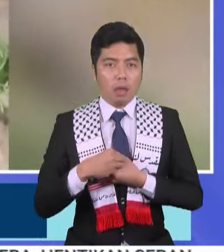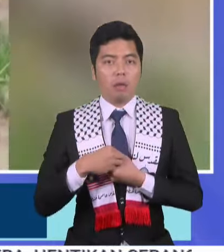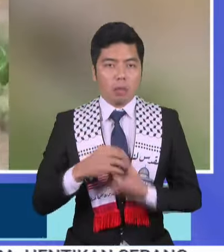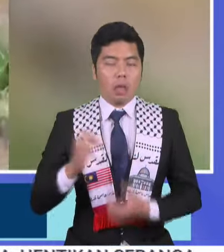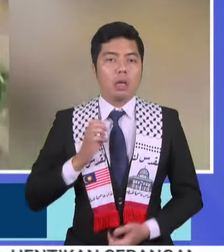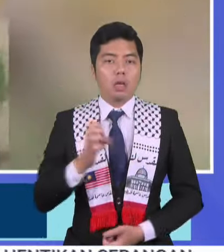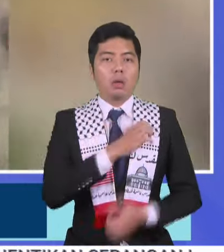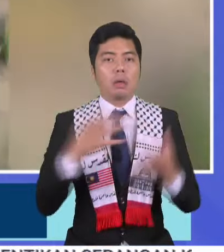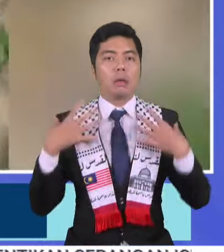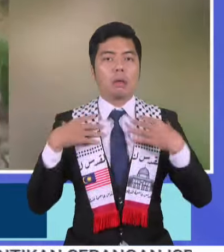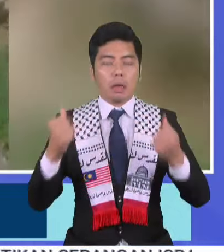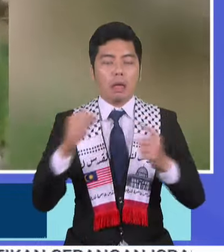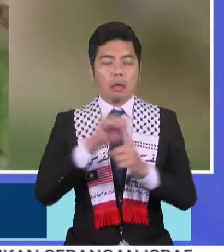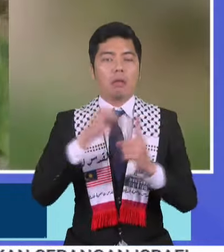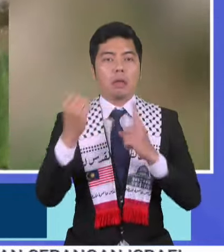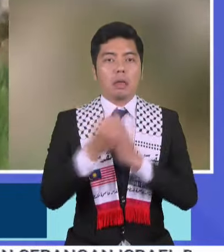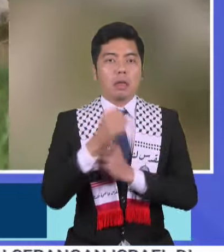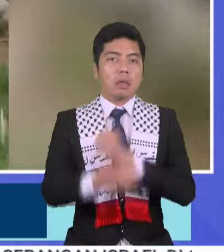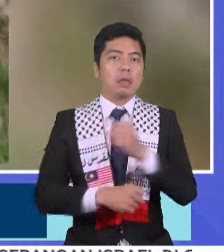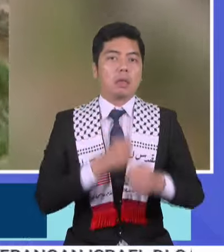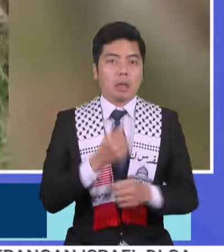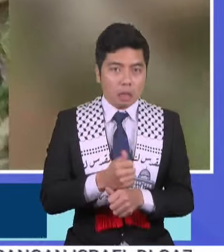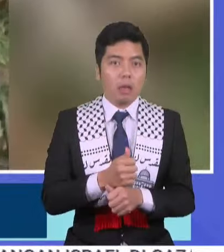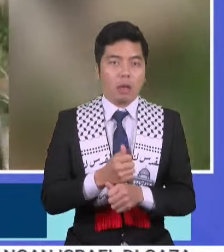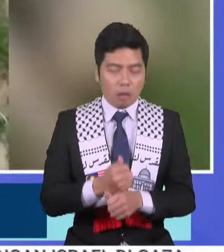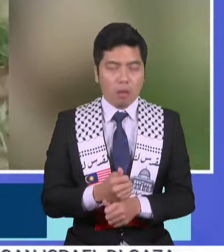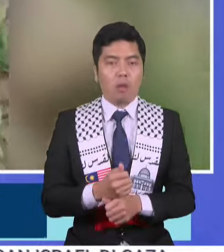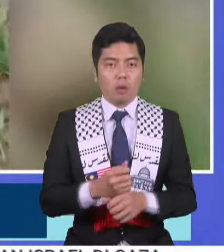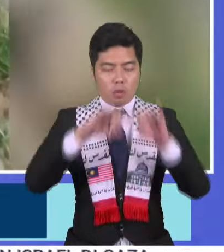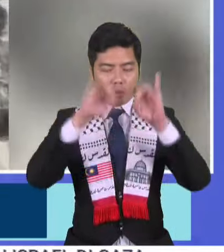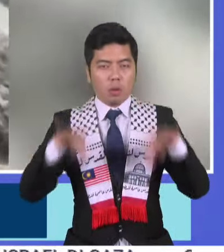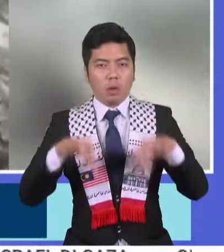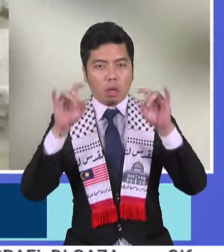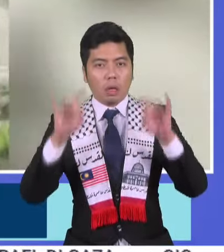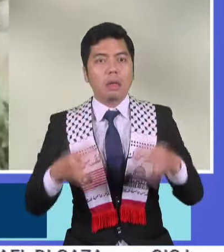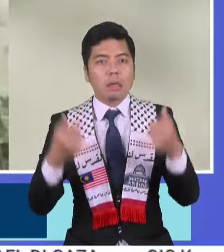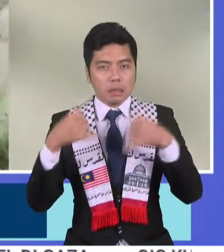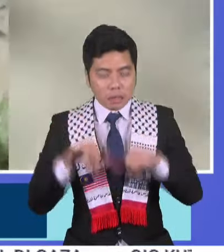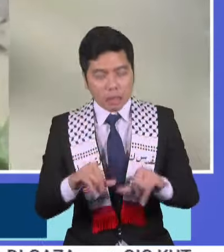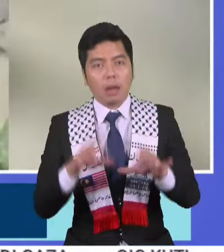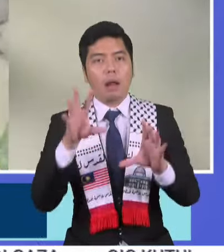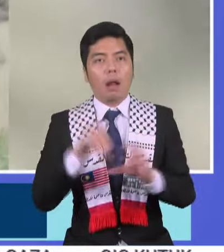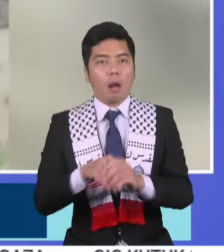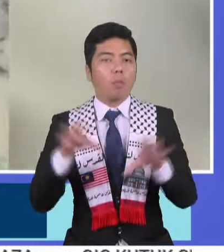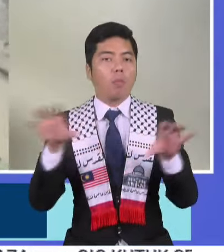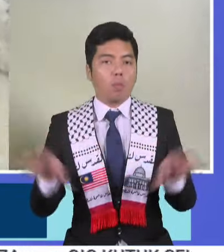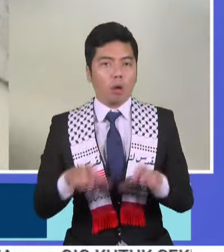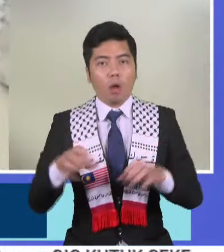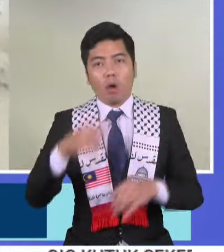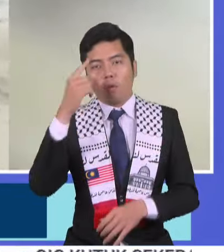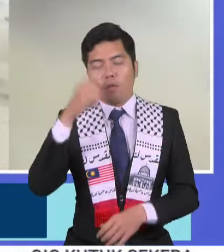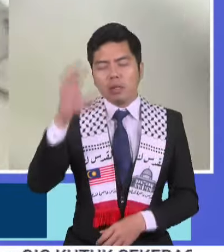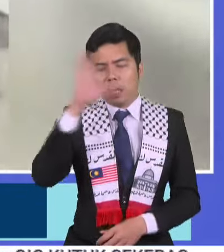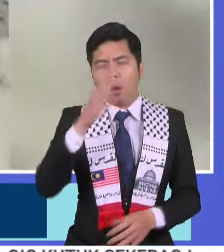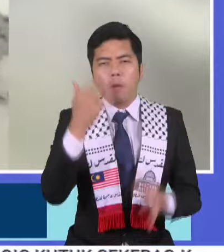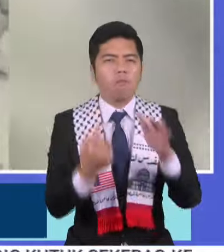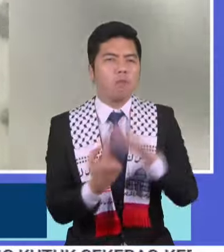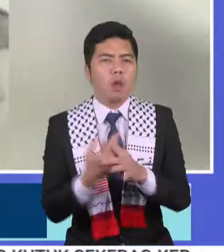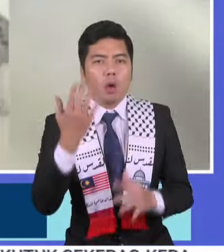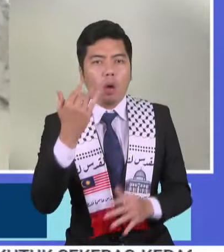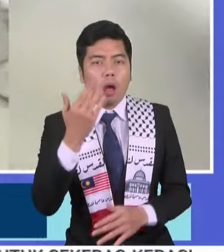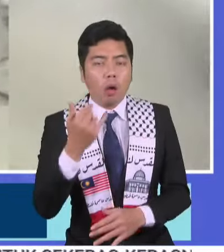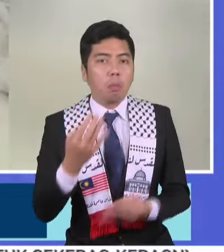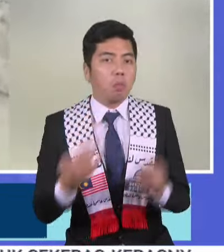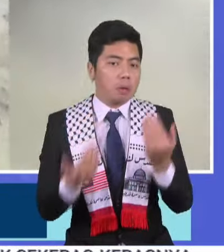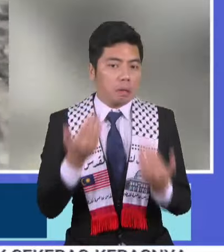Menurut Esko Kesihatan dan Alam Sekitar Negeri, ujian makmal terhadap sampel mamalia tersebut masih dijalankan bagi mengenal pasti punca